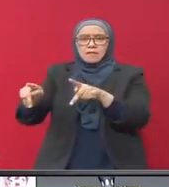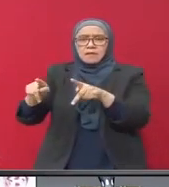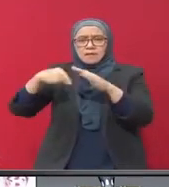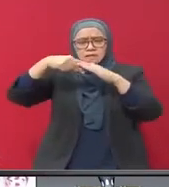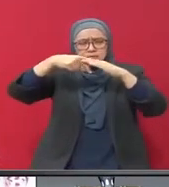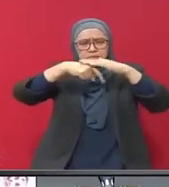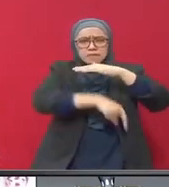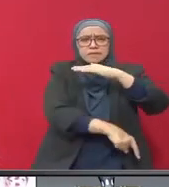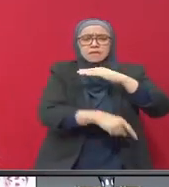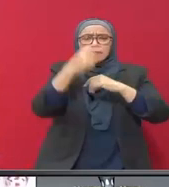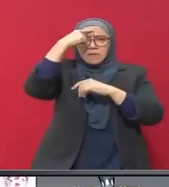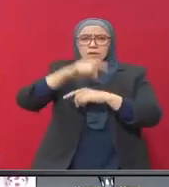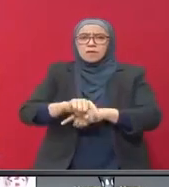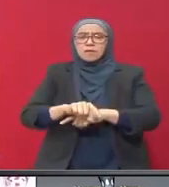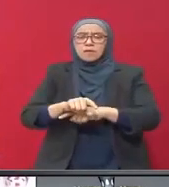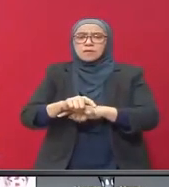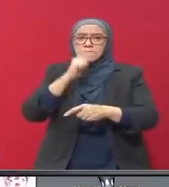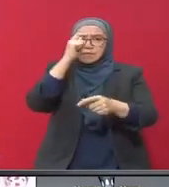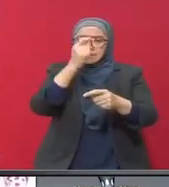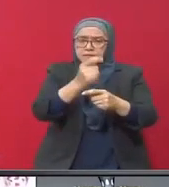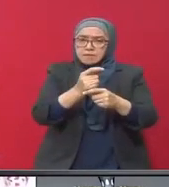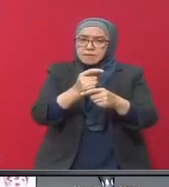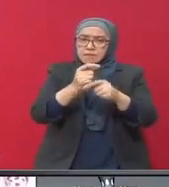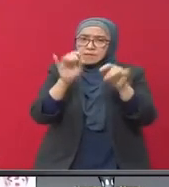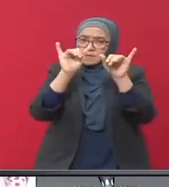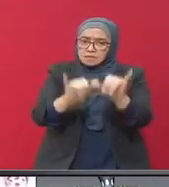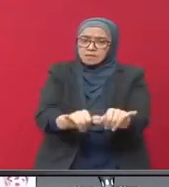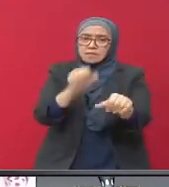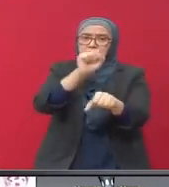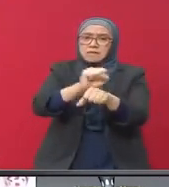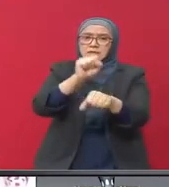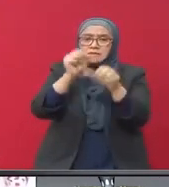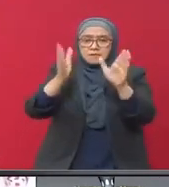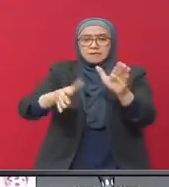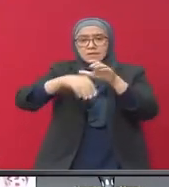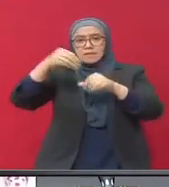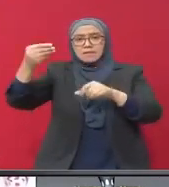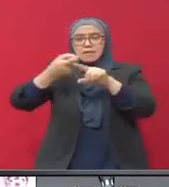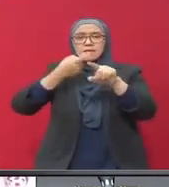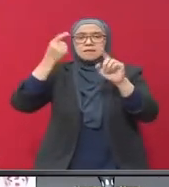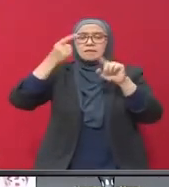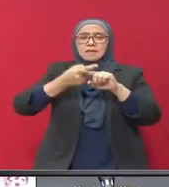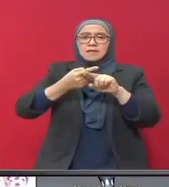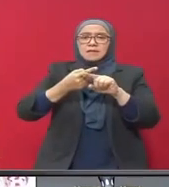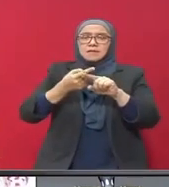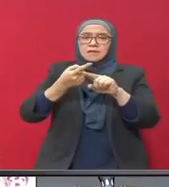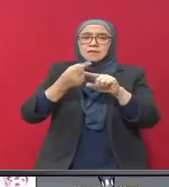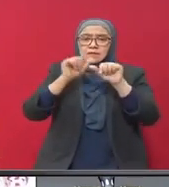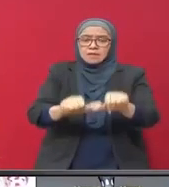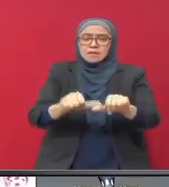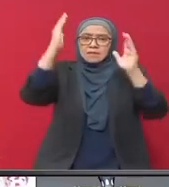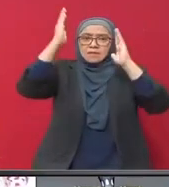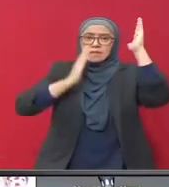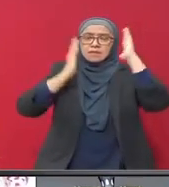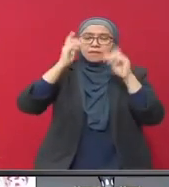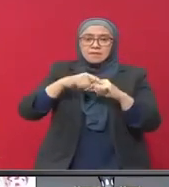komprehensif bagi menempatkan pekerja asing di Malaysia di dalam membendung penurunan jangkitan komik 19